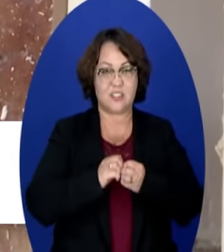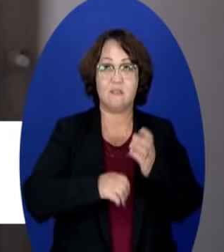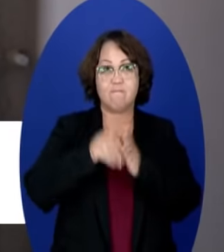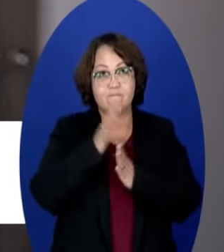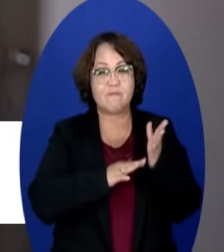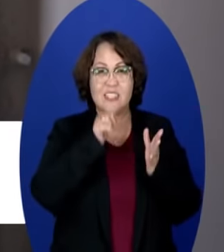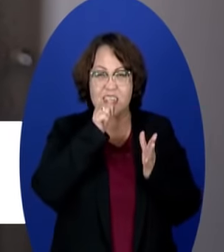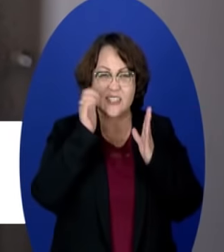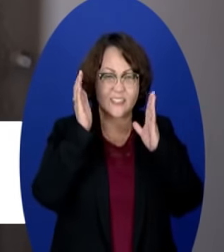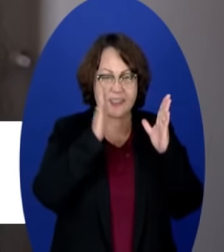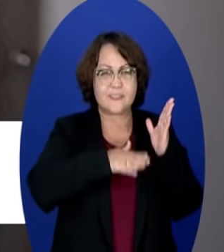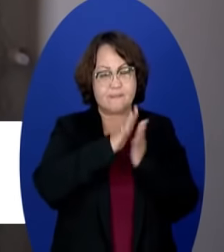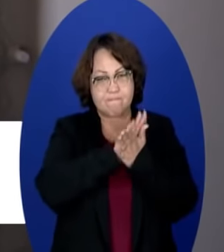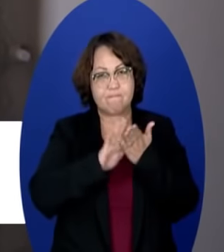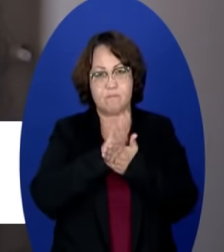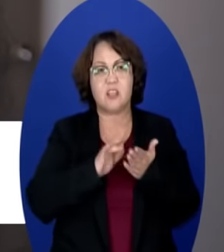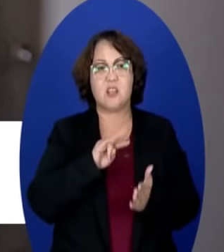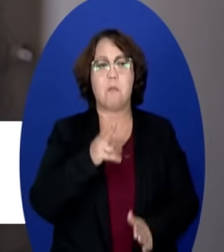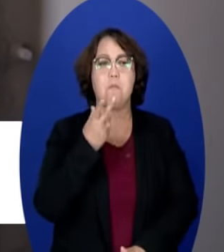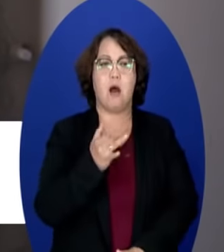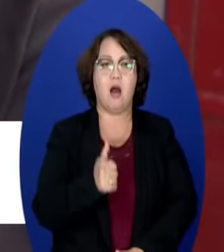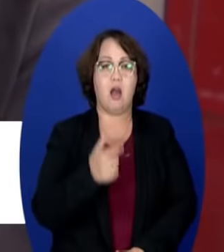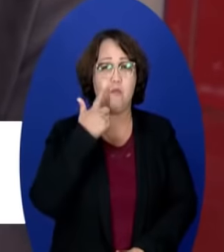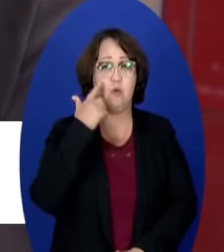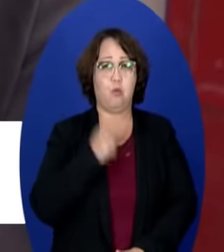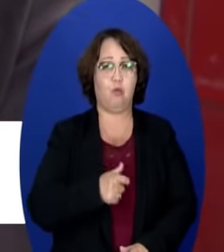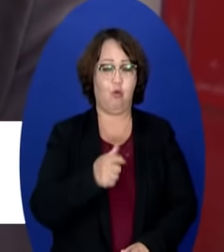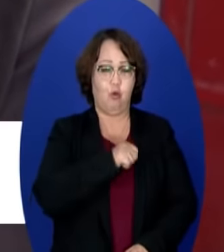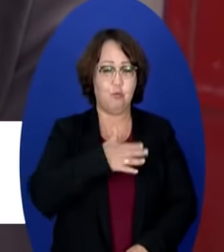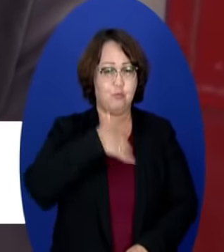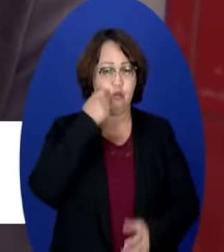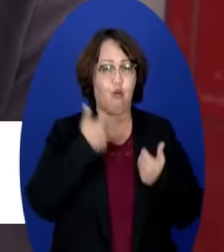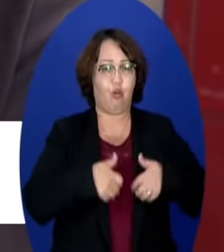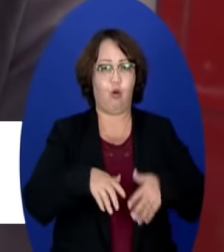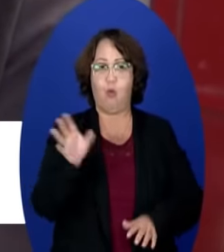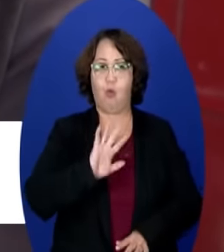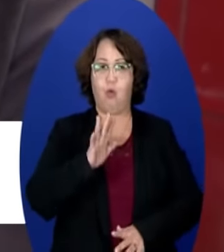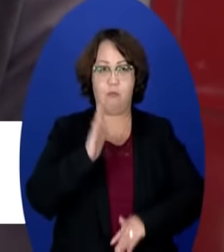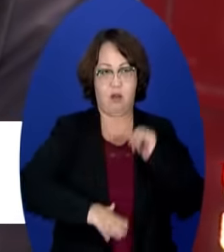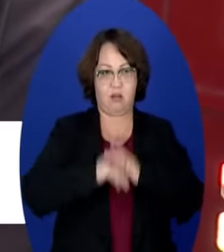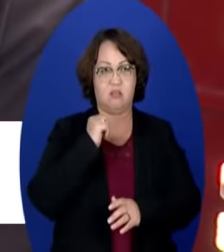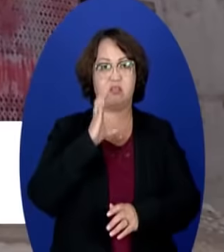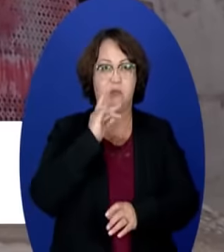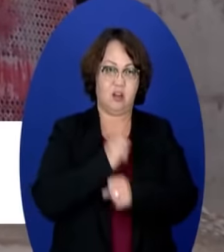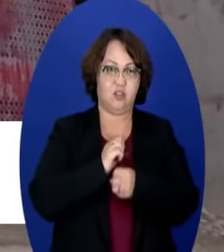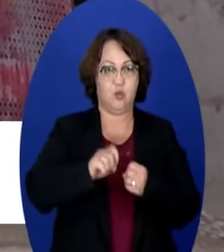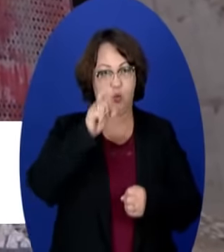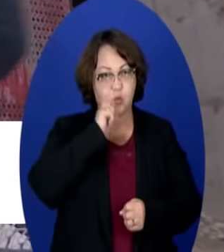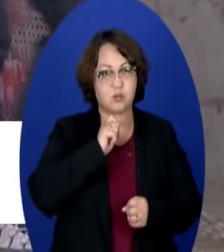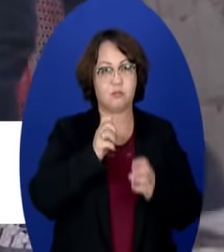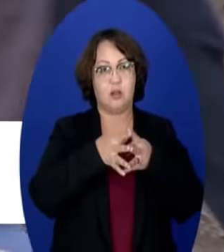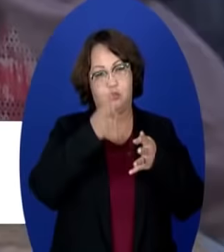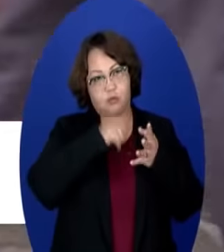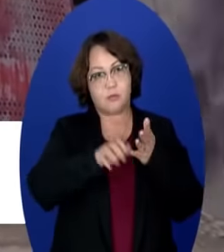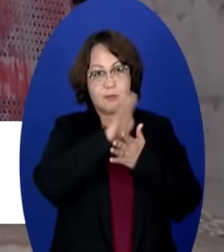юм. Сугарма эмэгтэй гэж өөрийгөө голж хойш суулгүй барилгын салбарт ажиллах сонирхолтой. Тэрээр өөрийнх нь засал чимэглэл